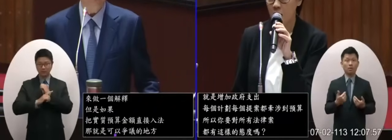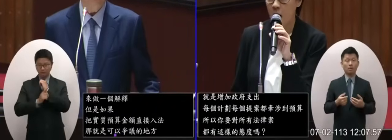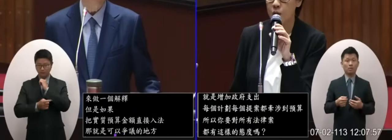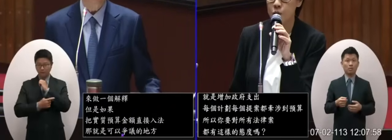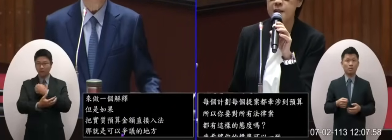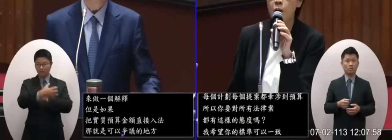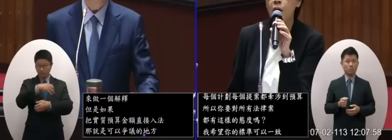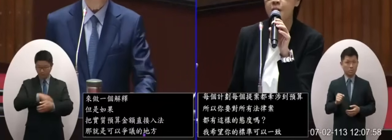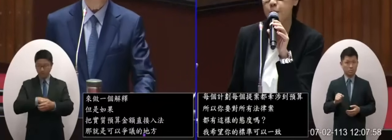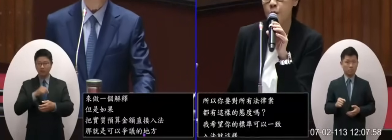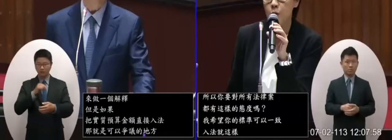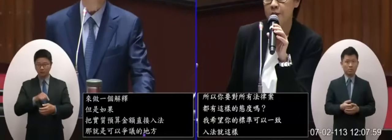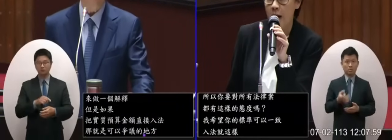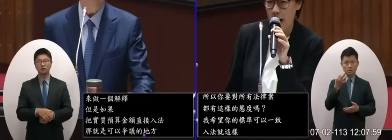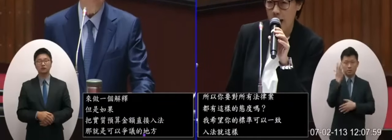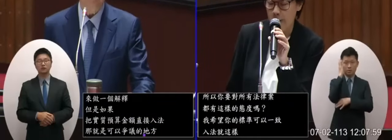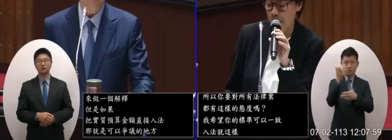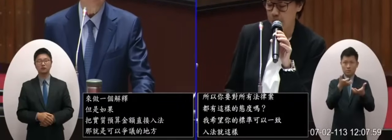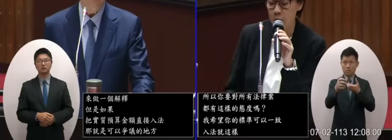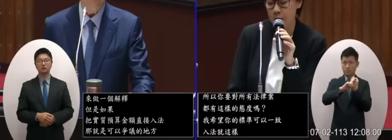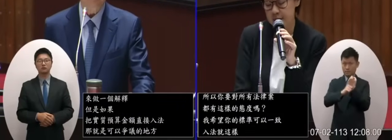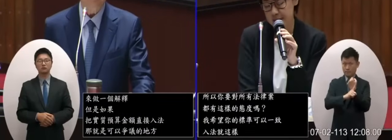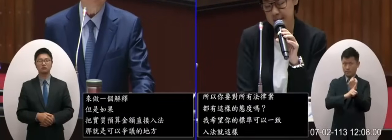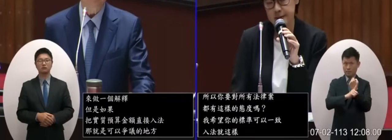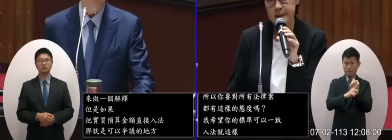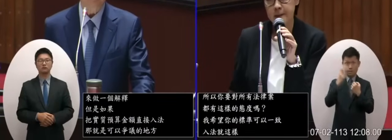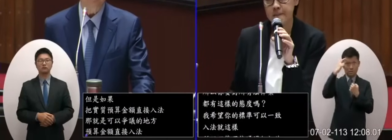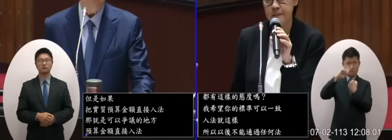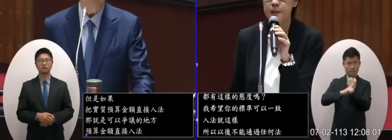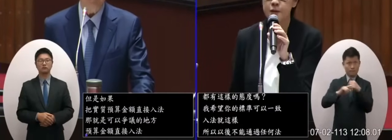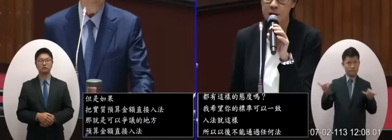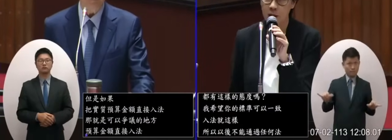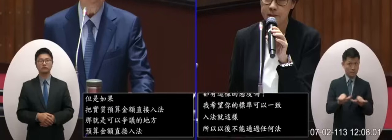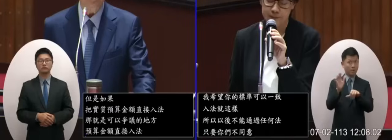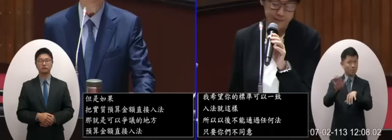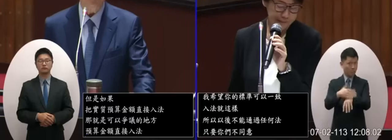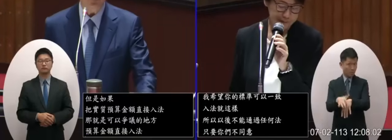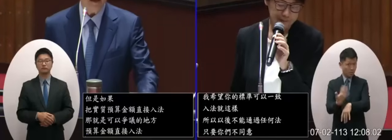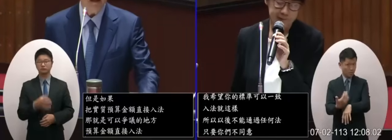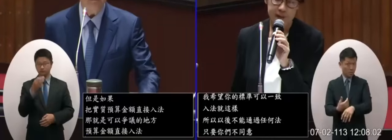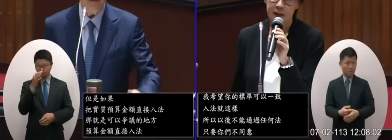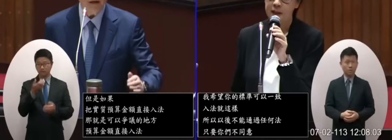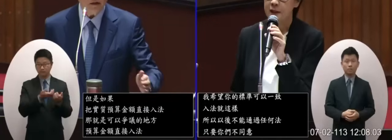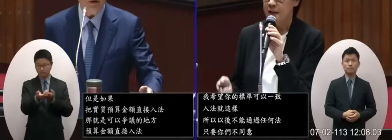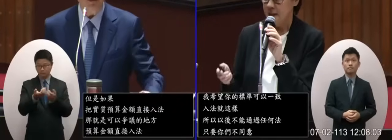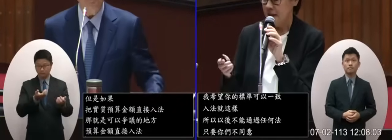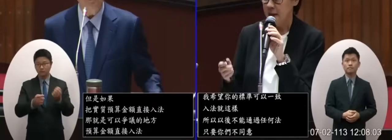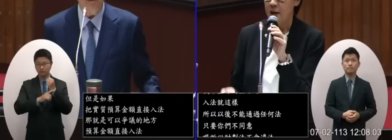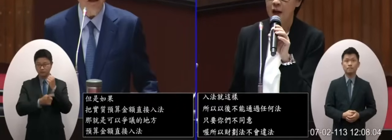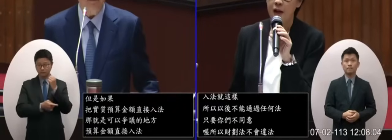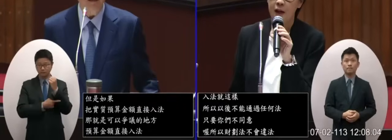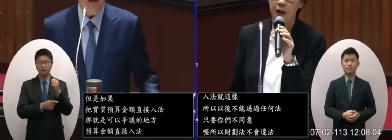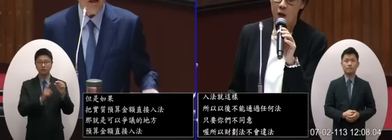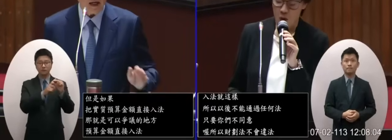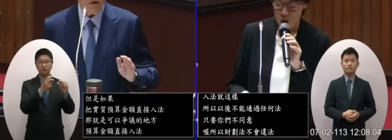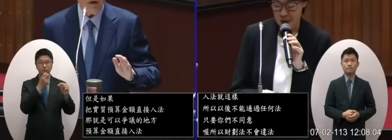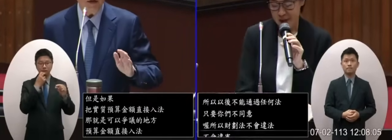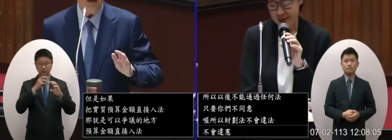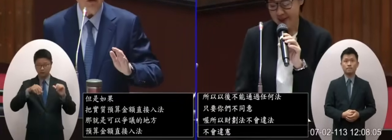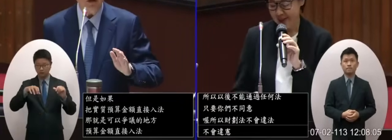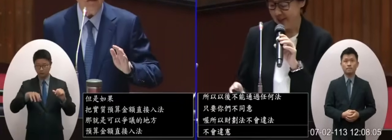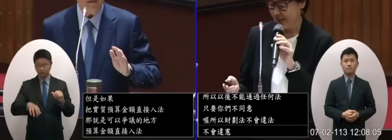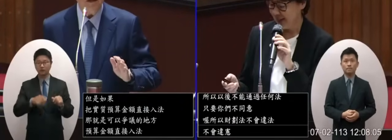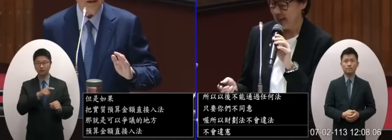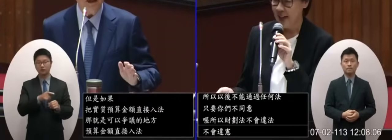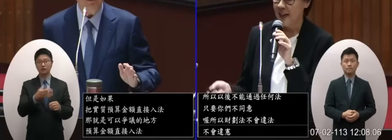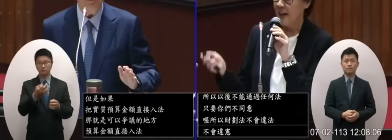哦，好，所以财划法不会违法，不会违宪，你也不 知道。财划法是中央地方权限的合理分，财划